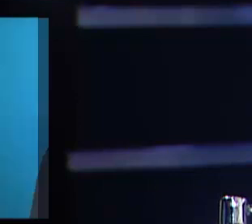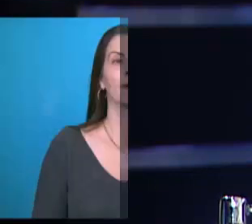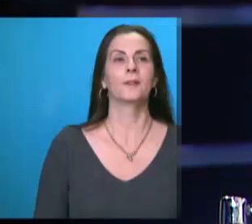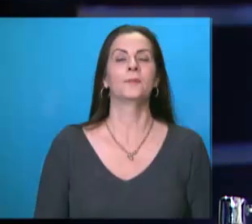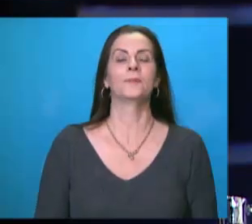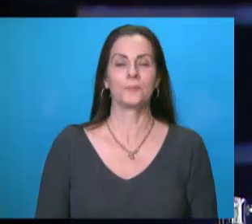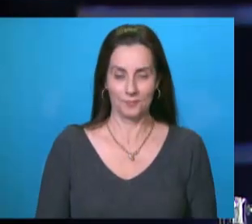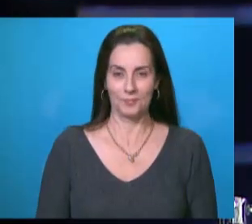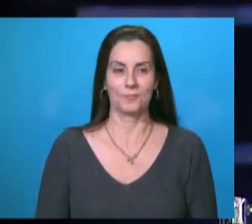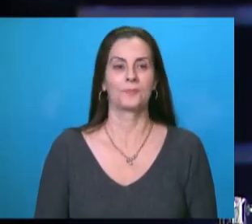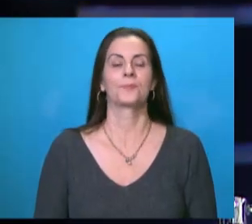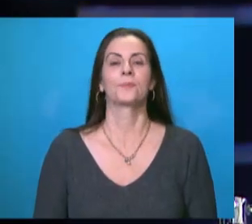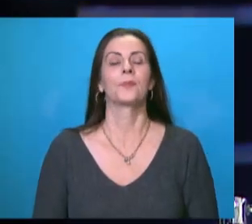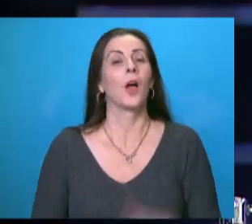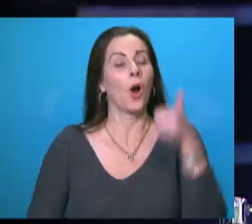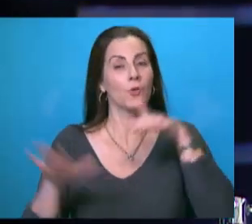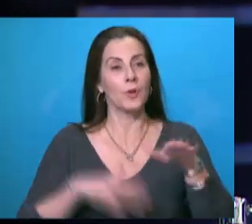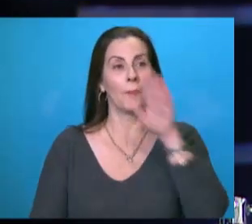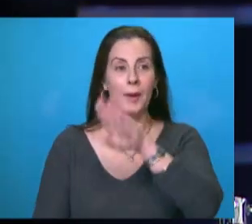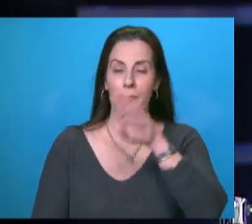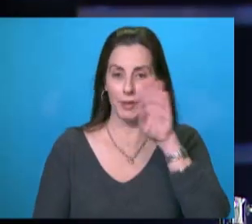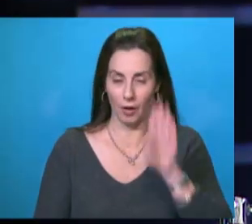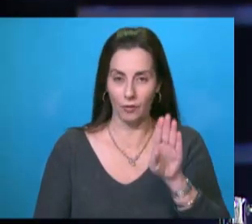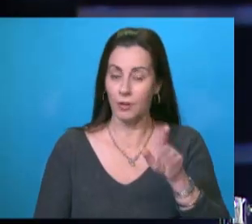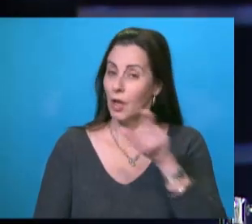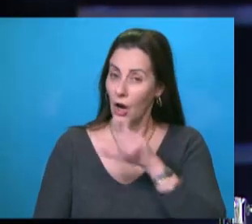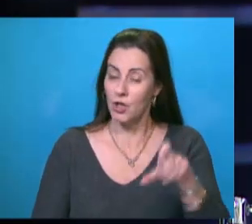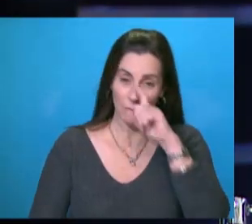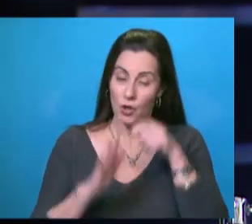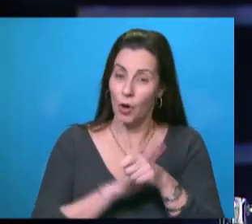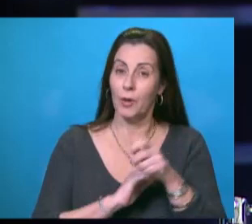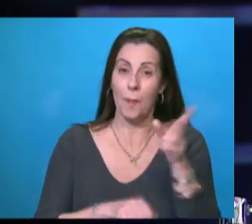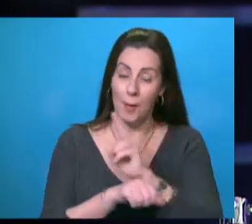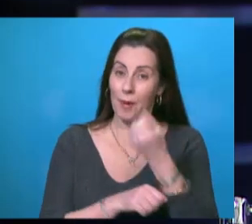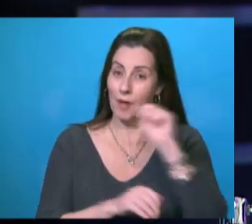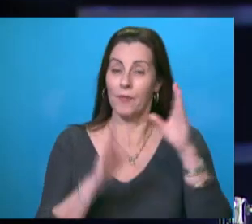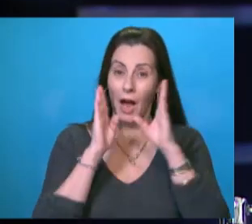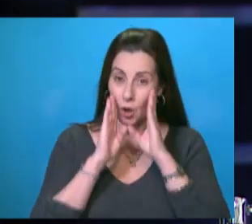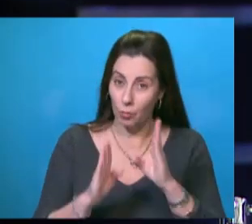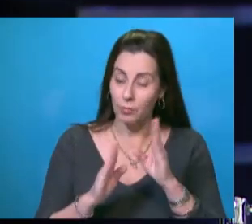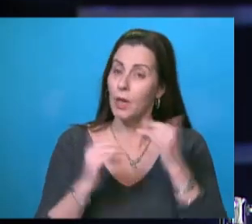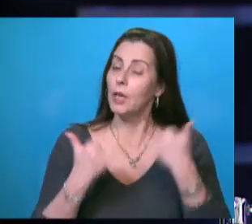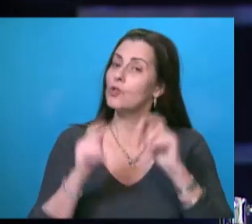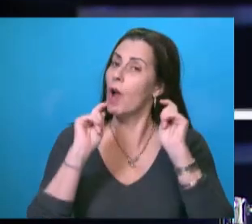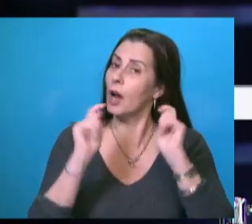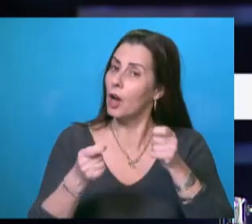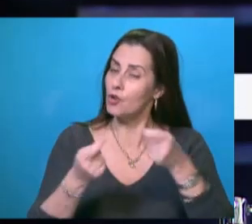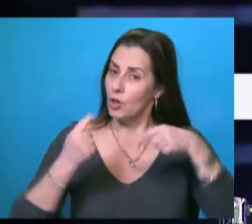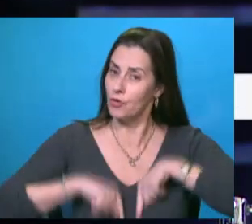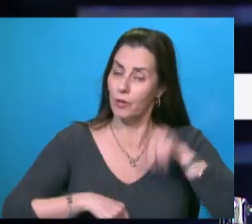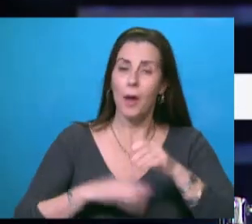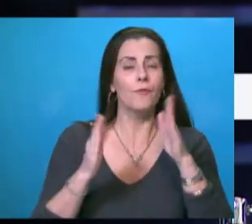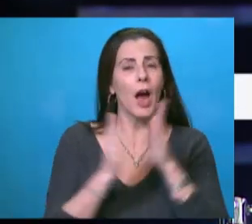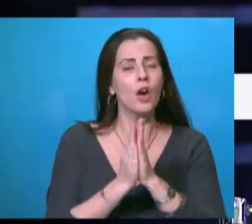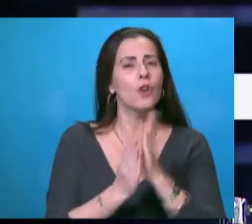שוב שלום. ראש הממשלה בנימין נתניהו נאשם בשוחד, מרמה והפרת אמונים, הגיש הערב ליושב ראש הכנסת בקשה לחסינות